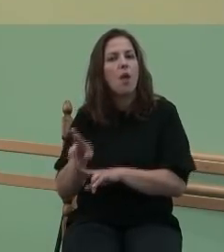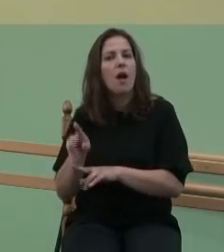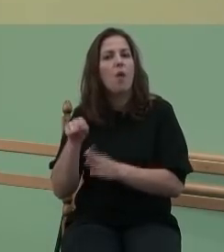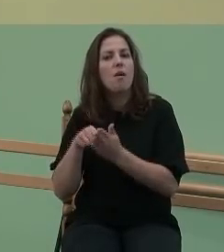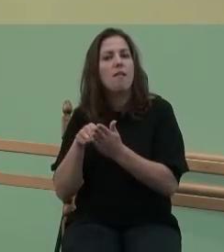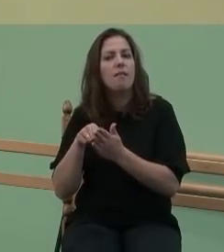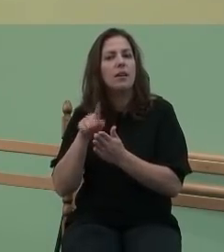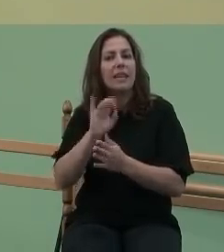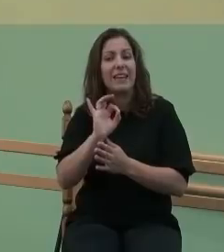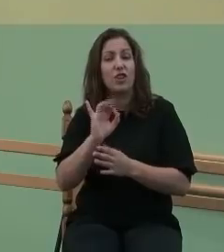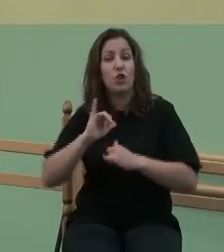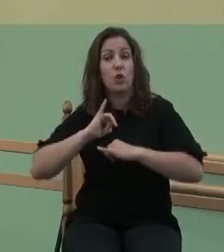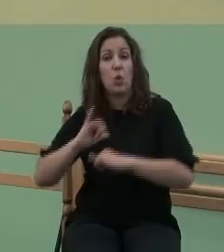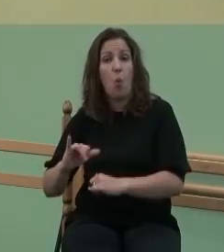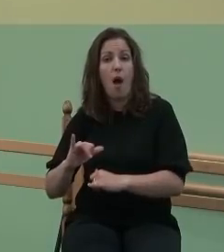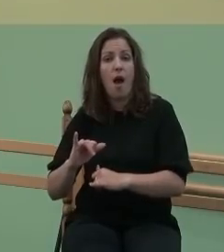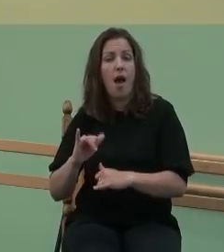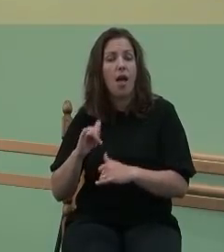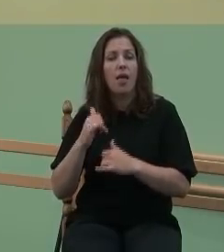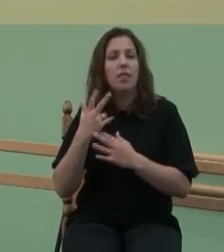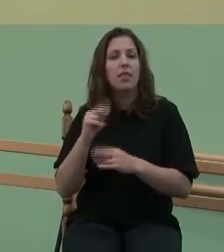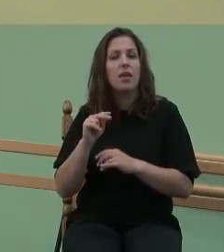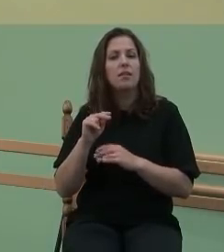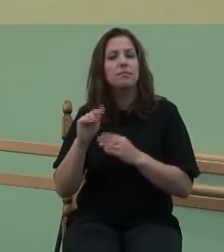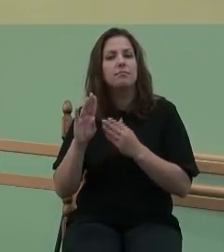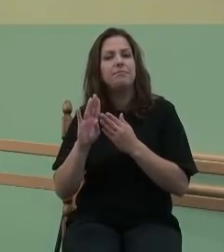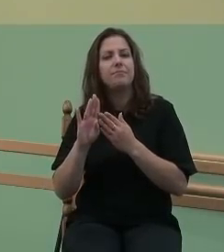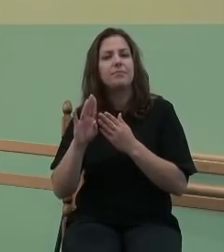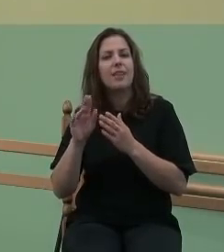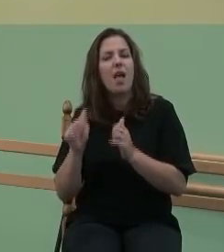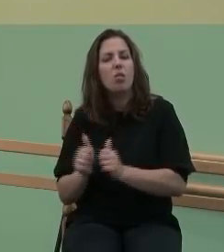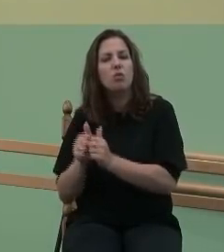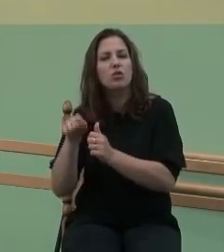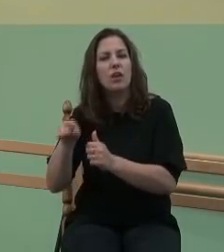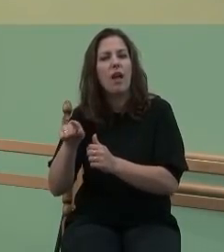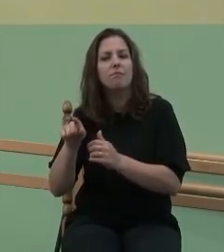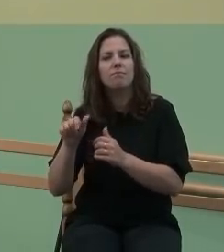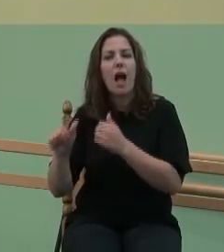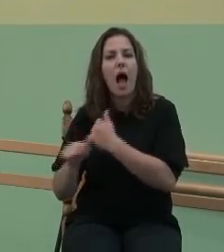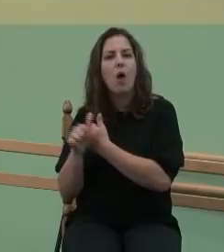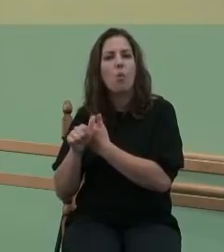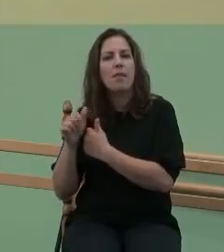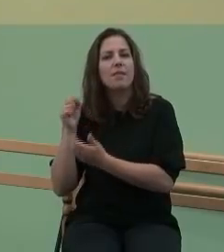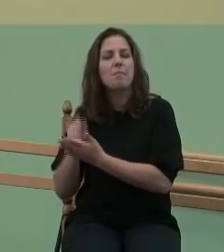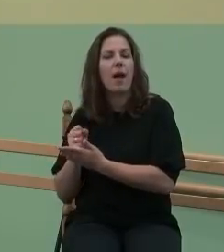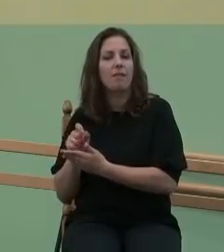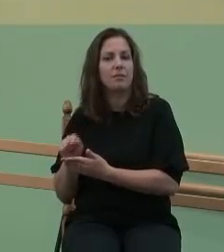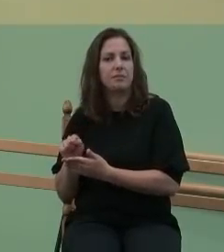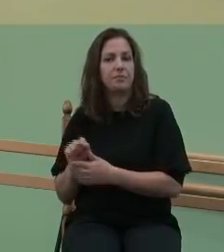żeby ich siła nie wyrzekała się jednocześnie argumentu racji.